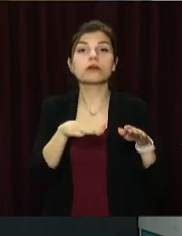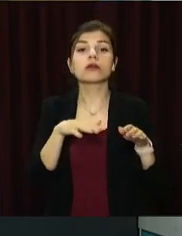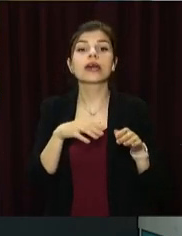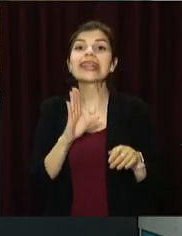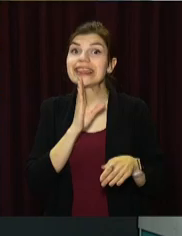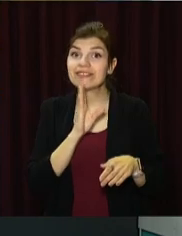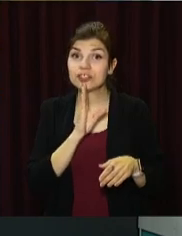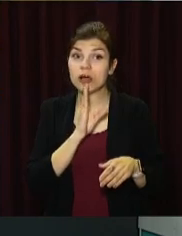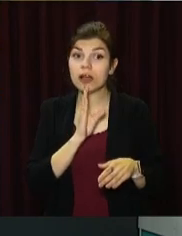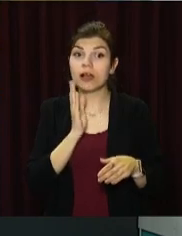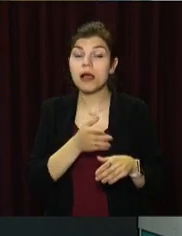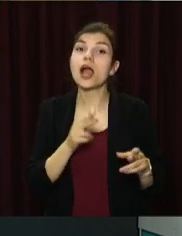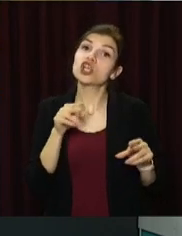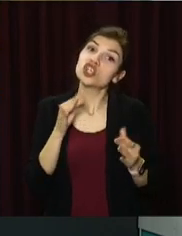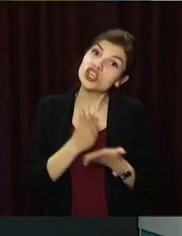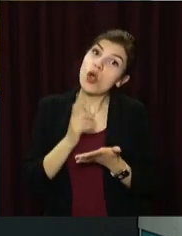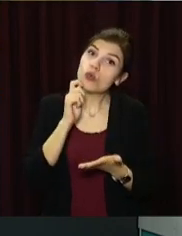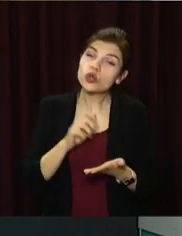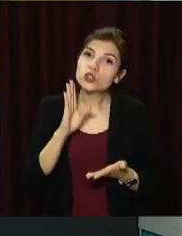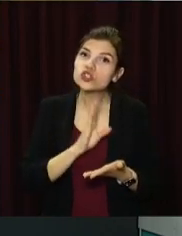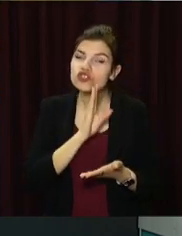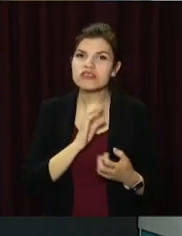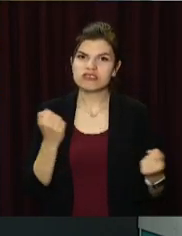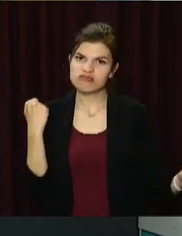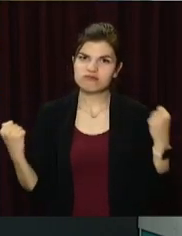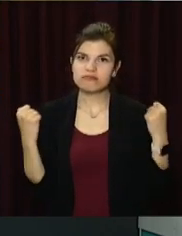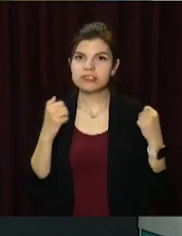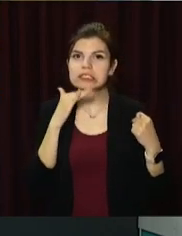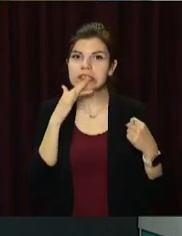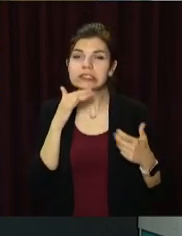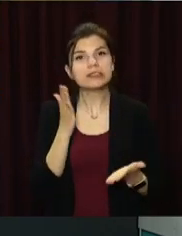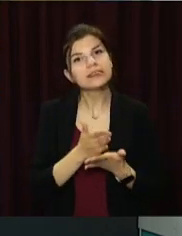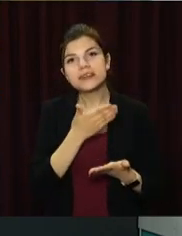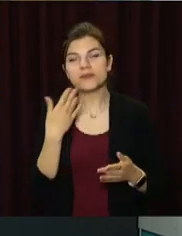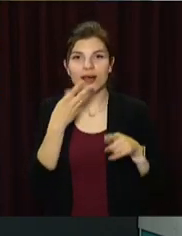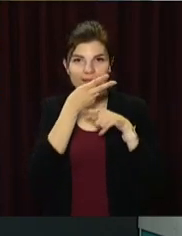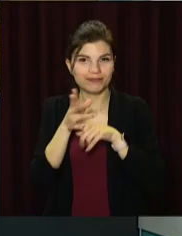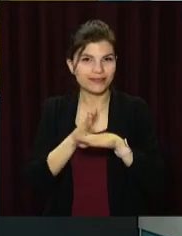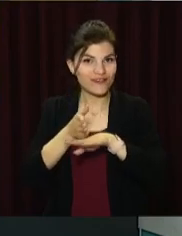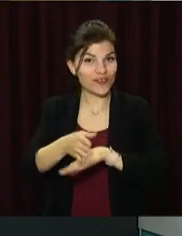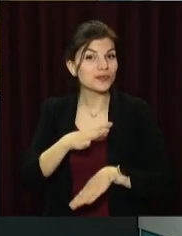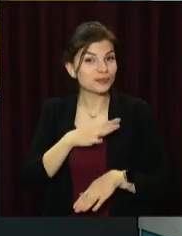піднялися дівчата. Чи є ще в Україні жінки-богатирки? Дізнавався наш В'ячеслав Куліш.